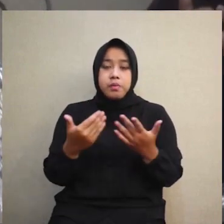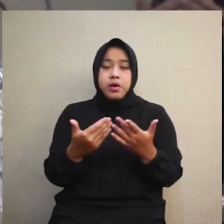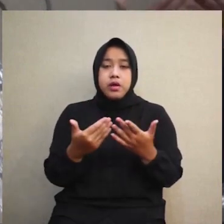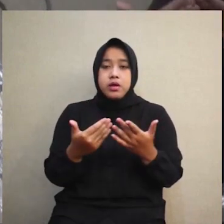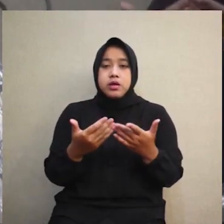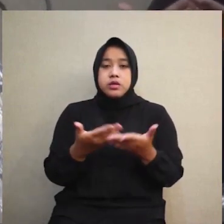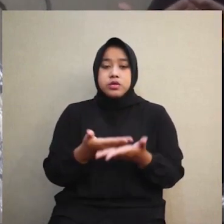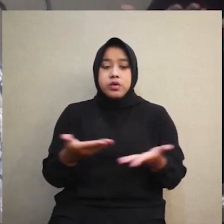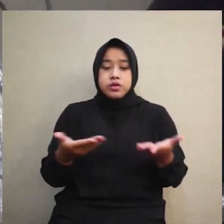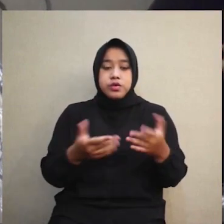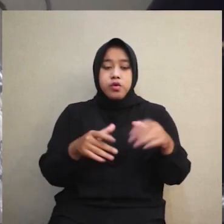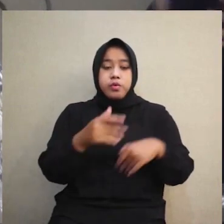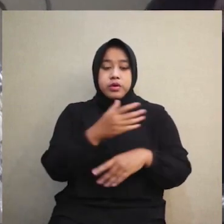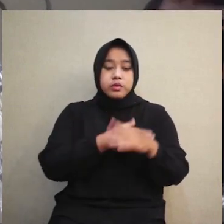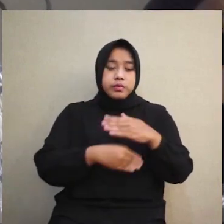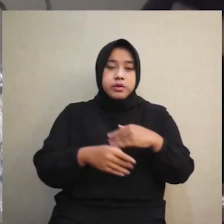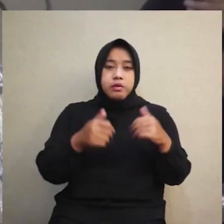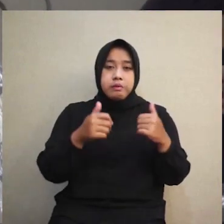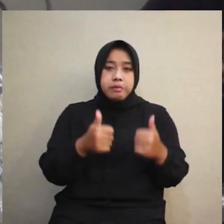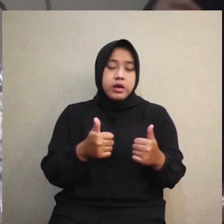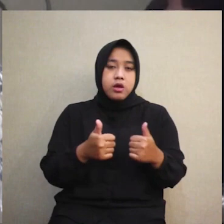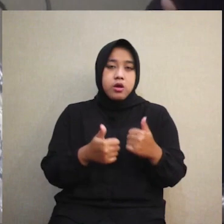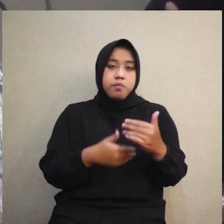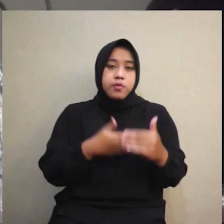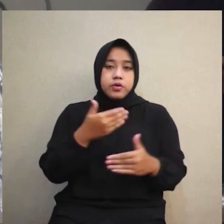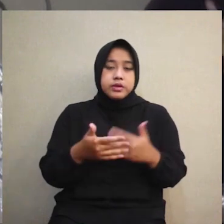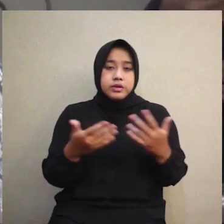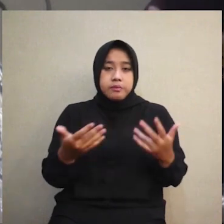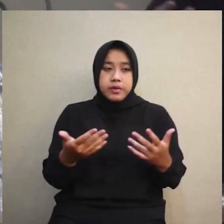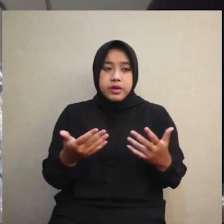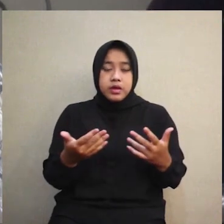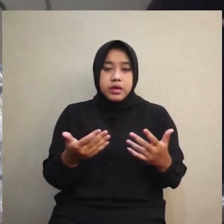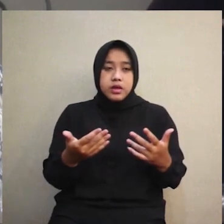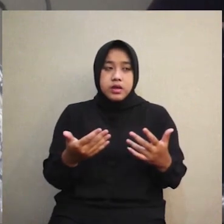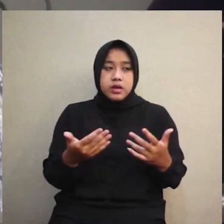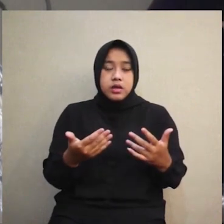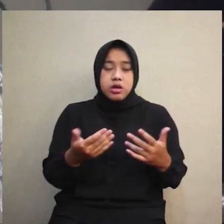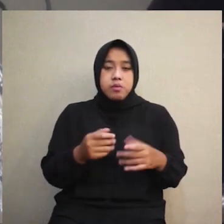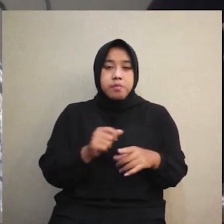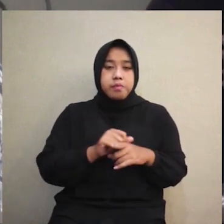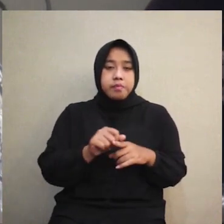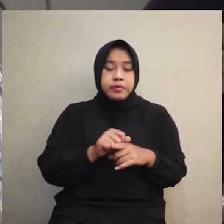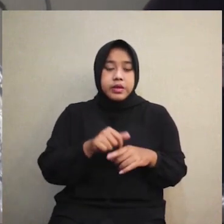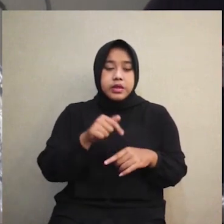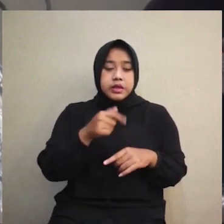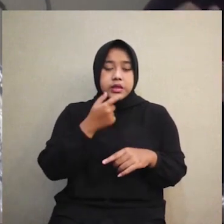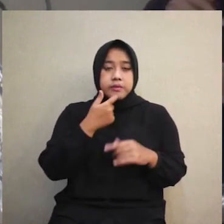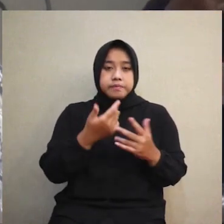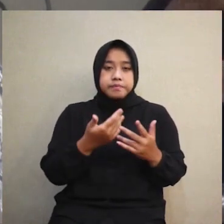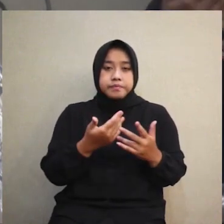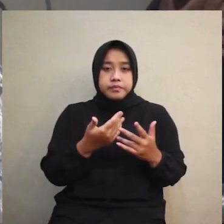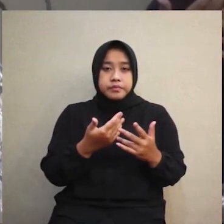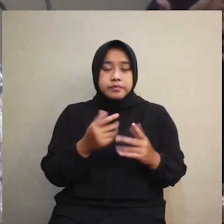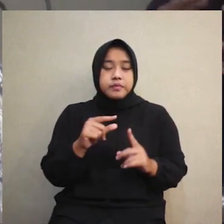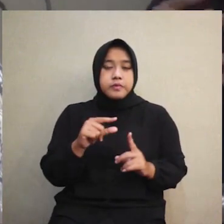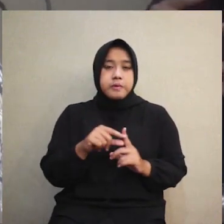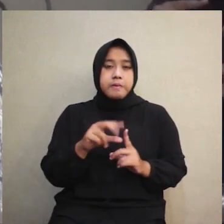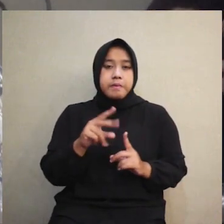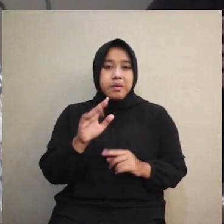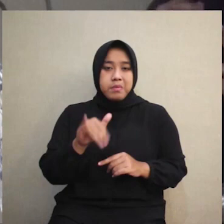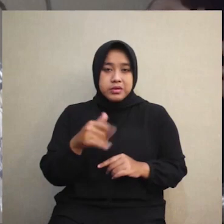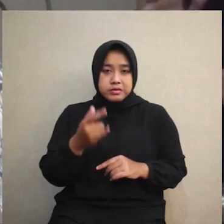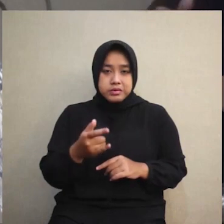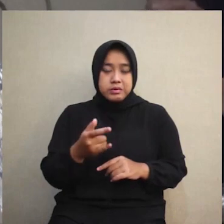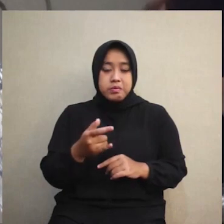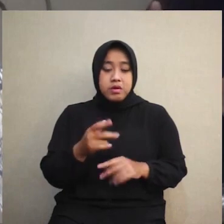memposisikan di fabel secara fair dalam trial proses itu PR gitu